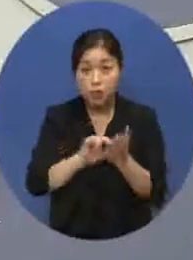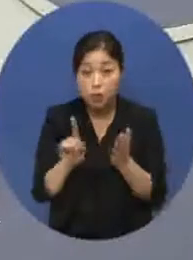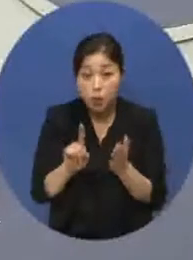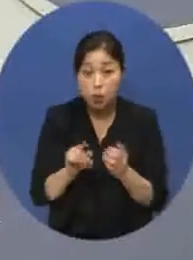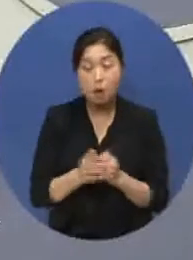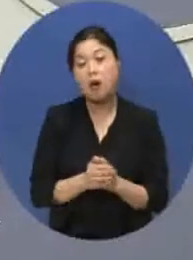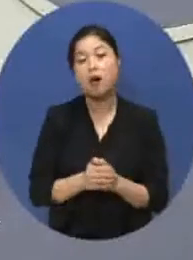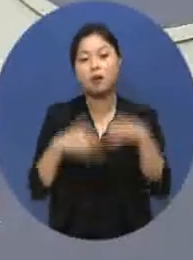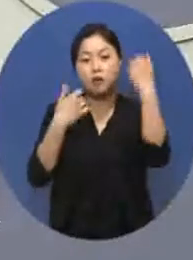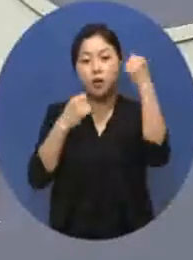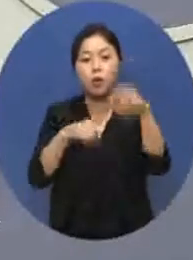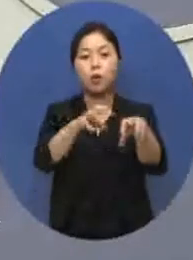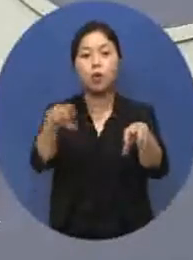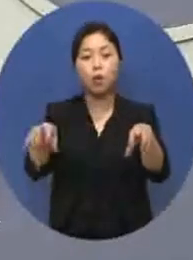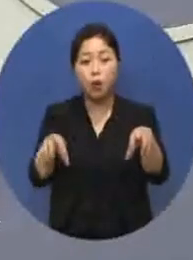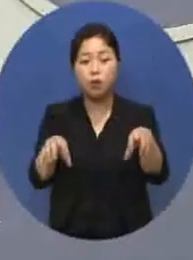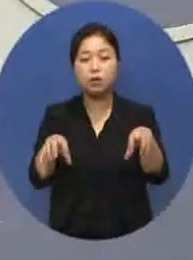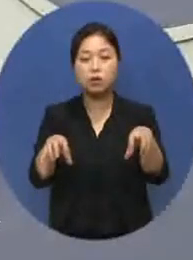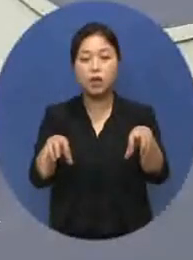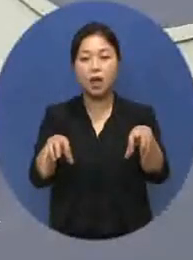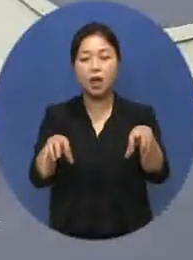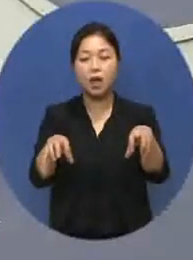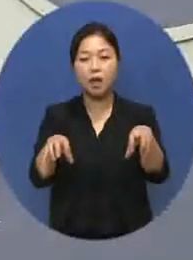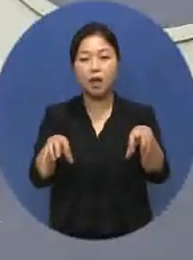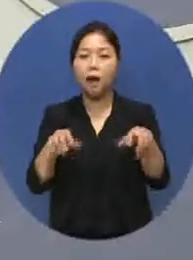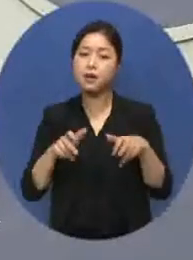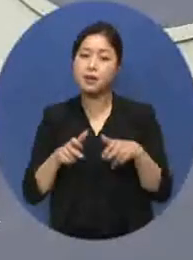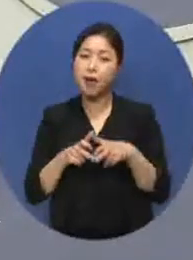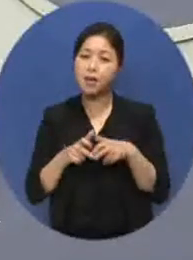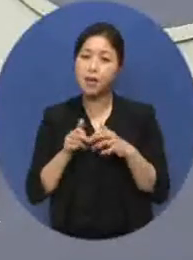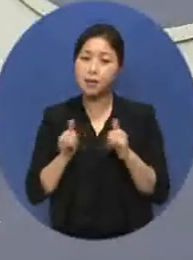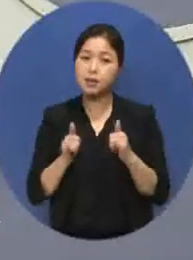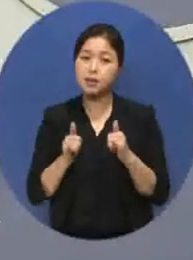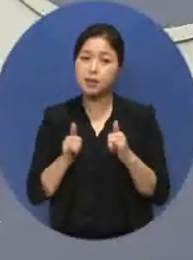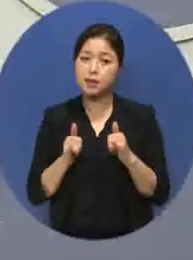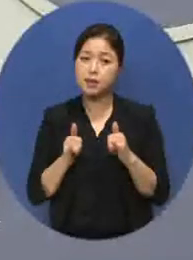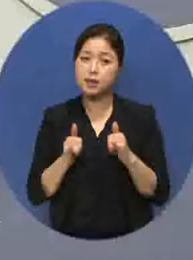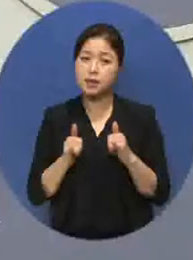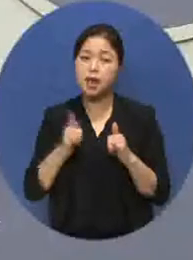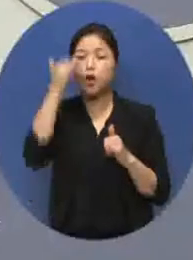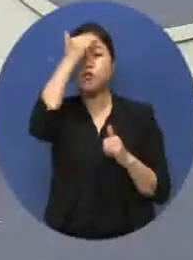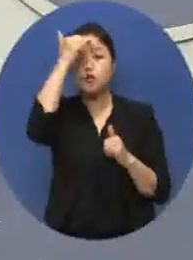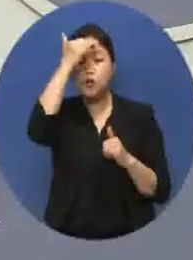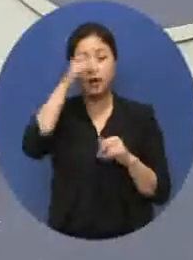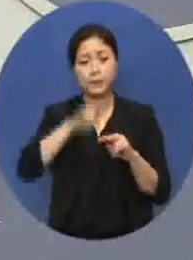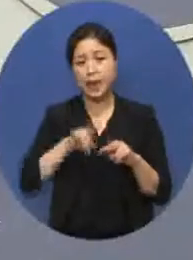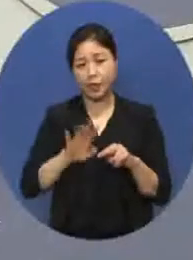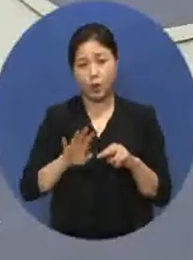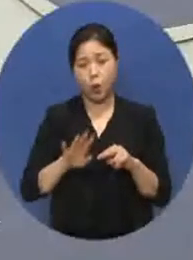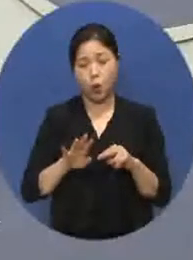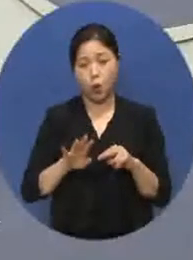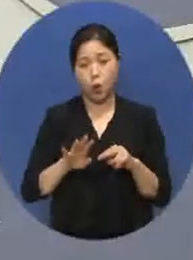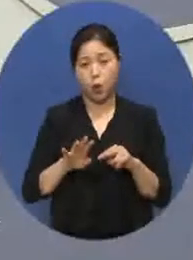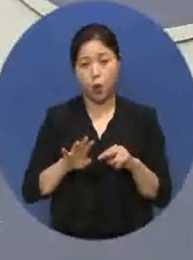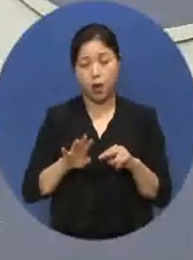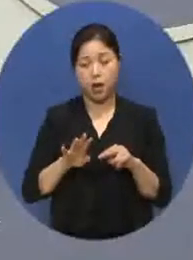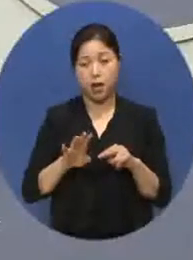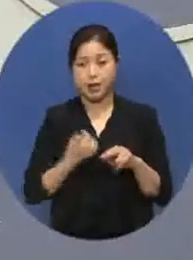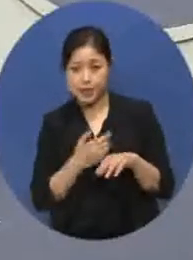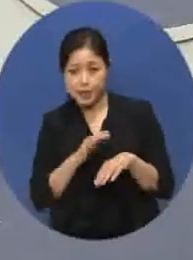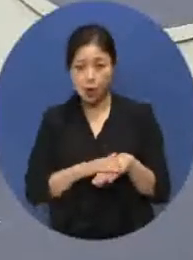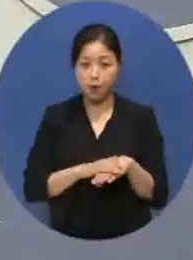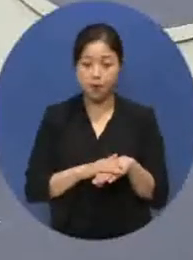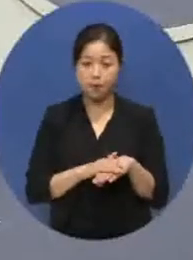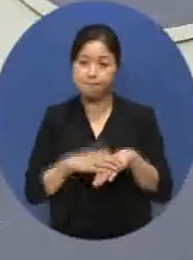그 공연장들이 우리 장애인들이 구경하는 입장이 아니고 직접